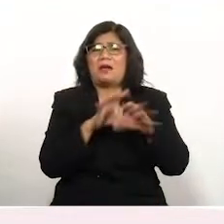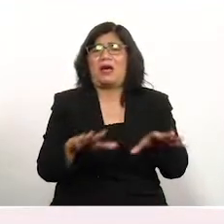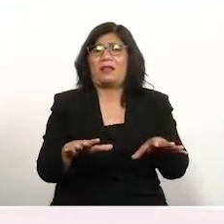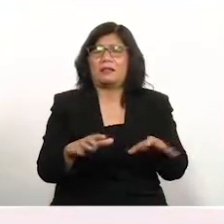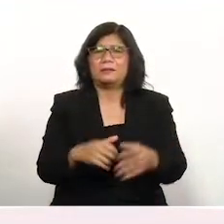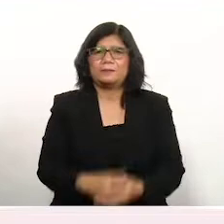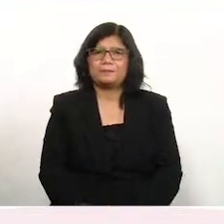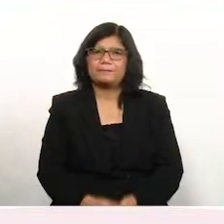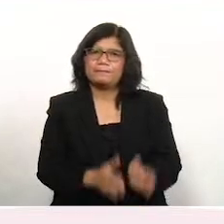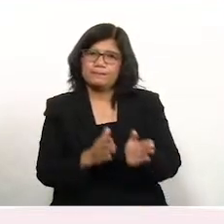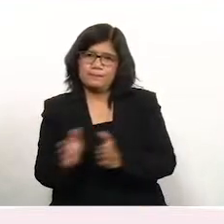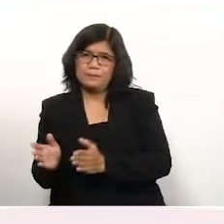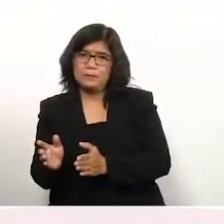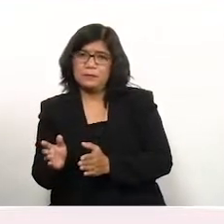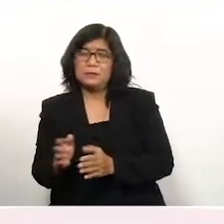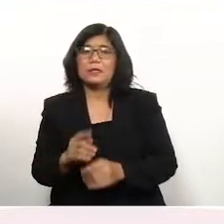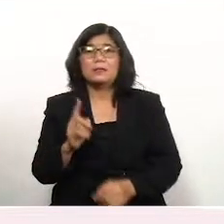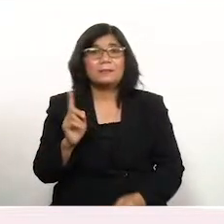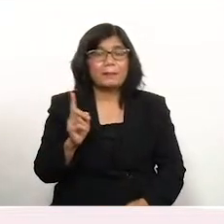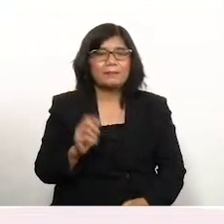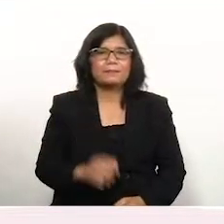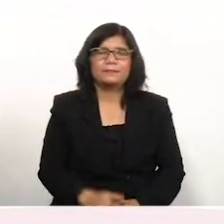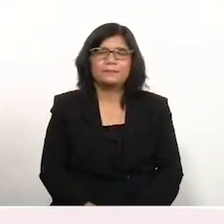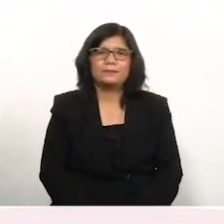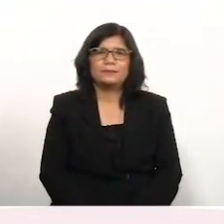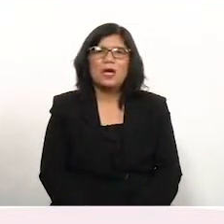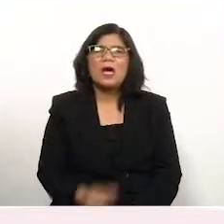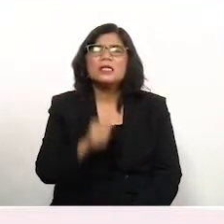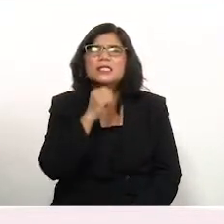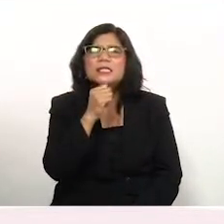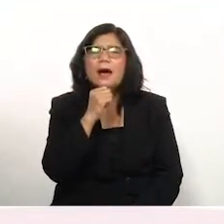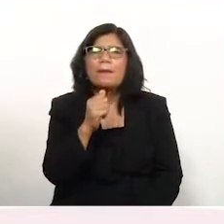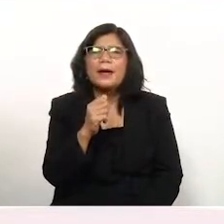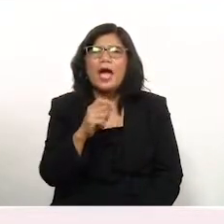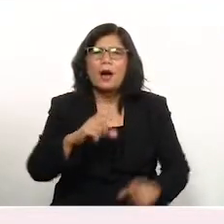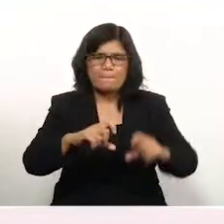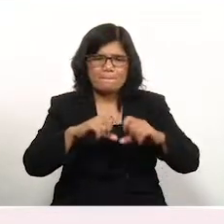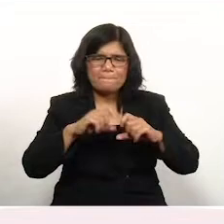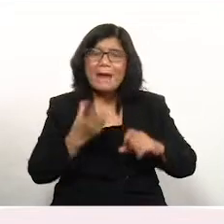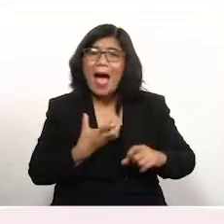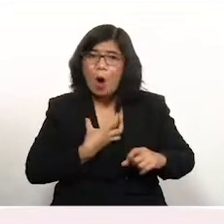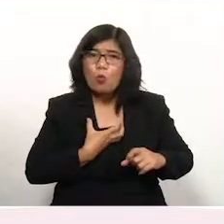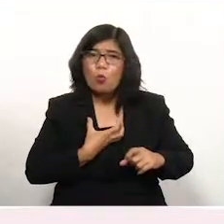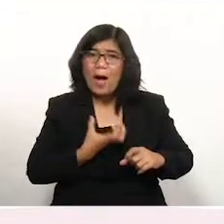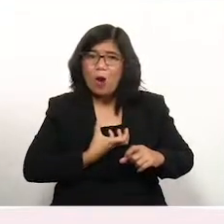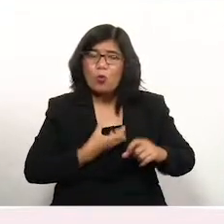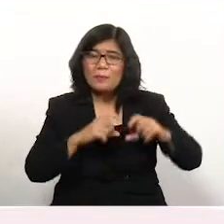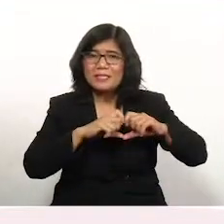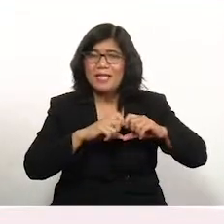Hai selanjutnya dikatakan sebab Hai siapa yang mencintai hidup